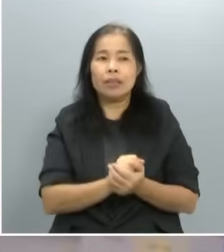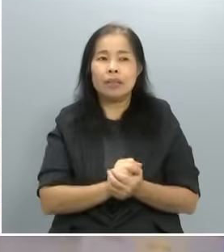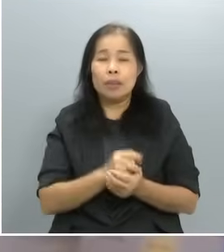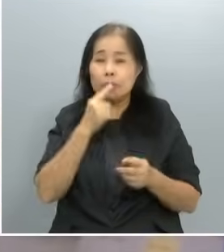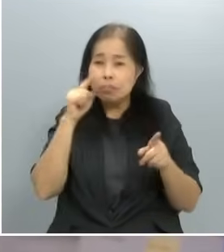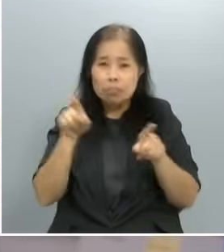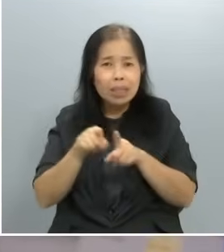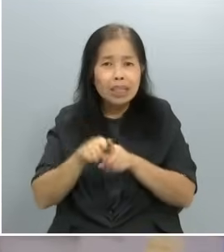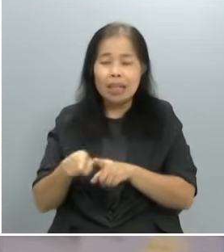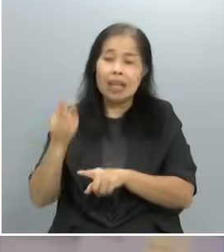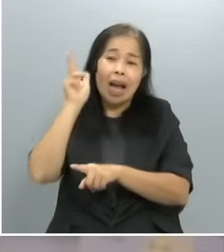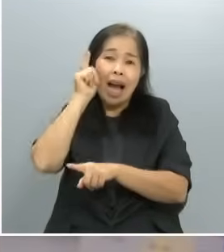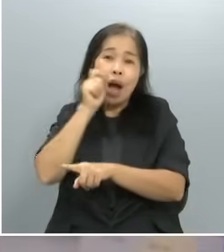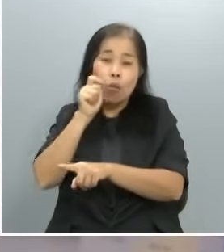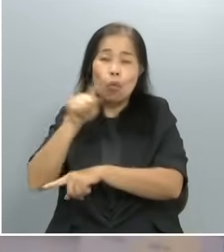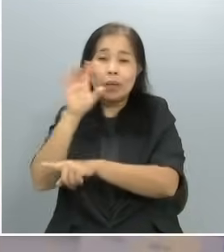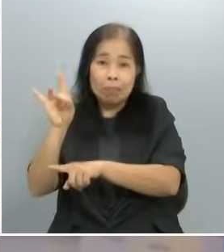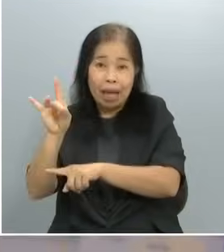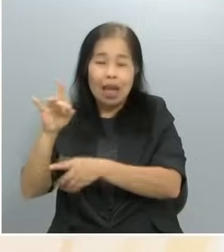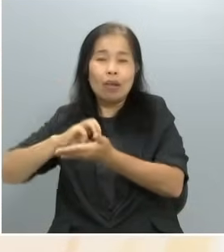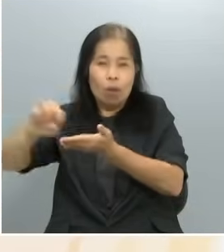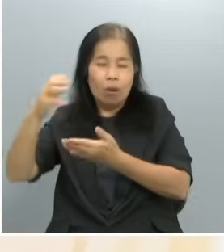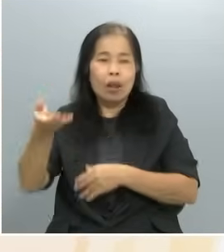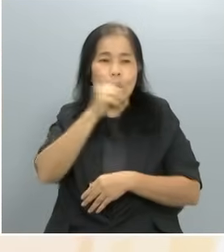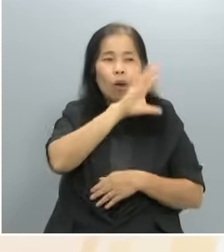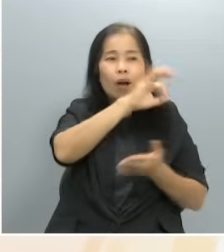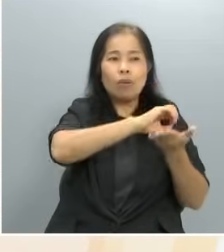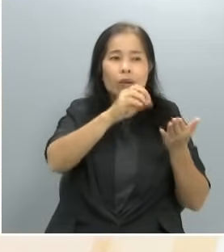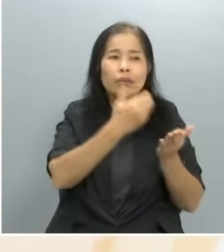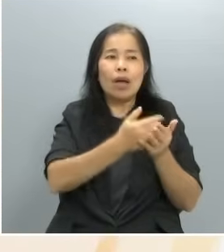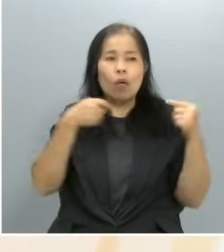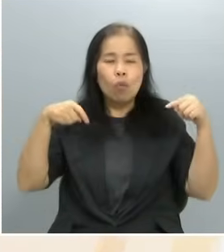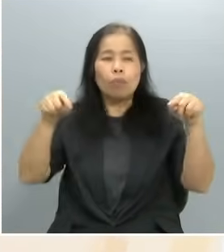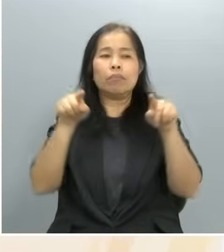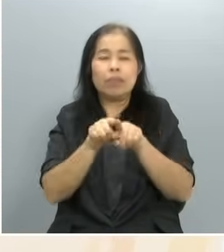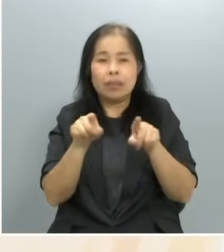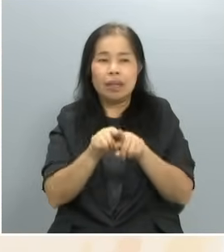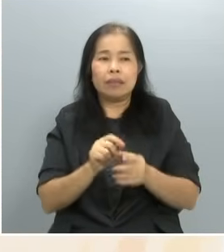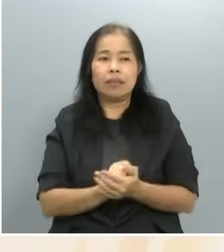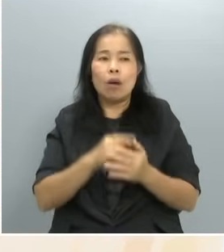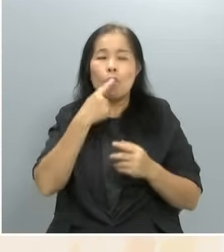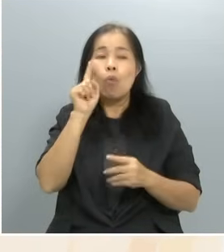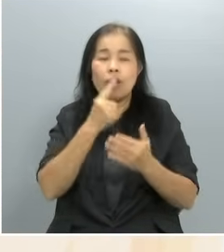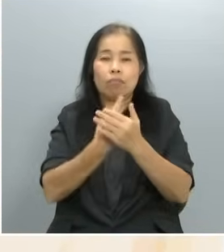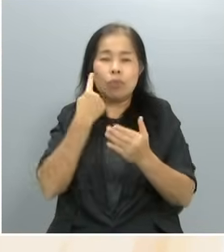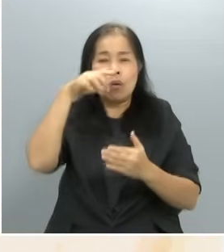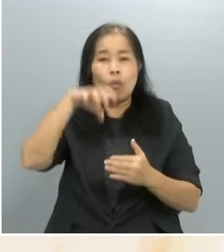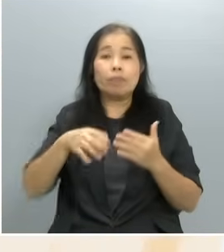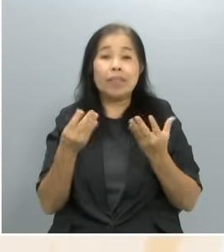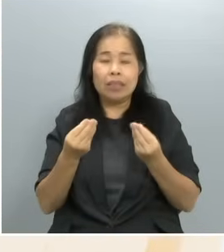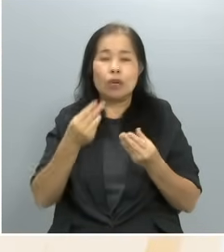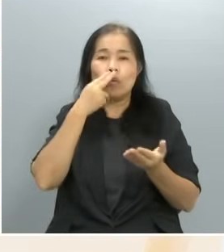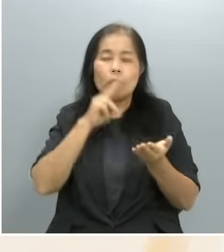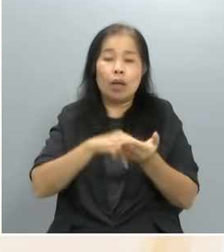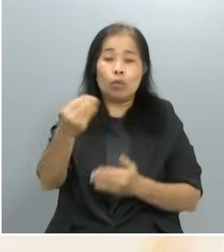ที่ตาลโดนดูดข้อมูลแล้วก็คอนโทรลโอนเงินออกไปอ้างเป็นเจ้าหน้าที่กรมที่ดินแจ้งว่าส่งเอกสารมาให้